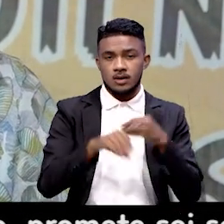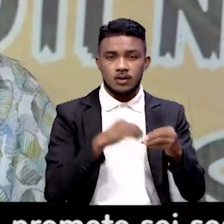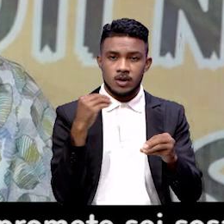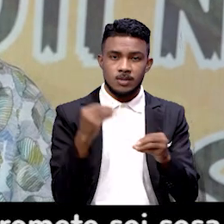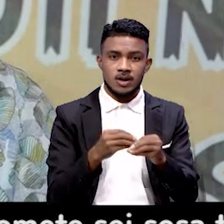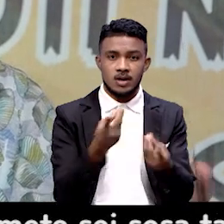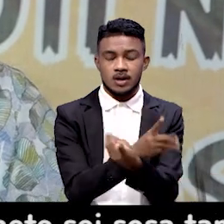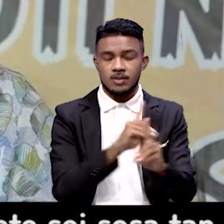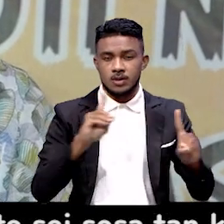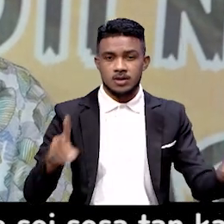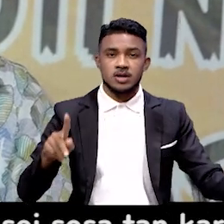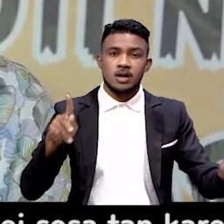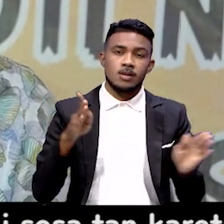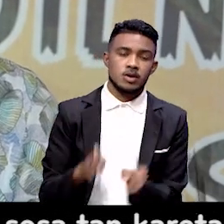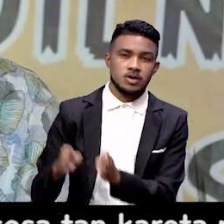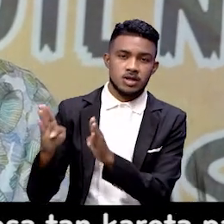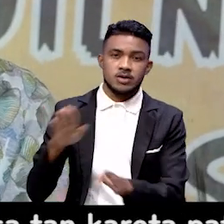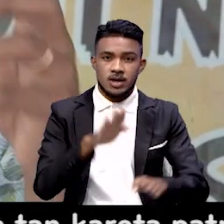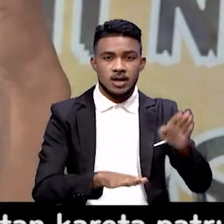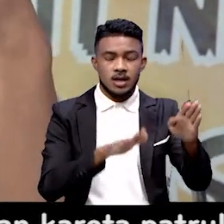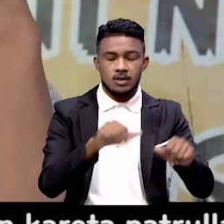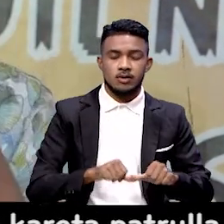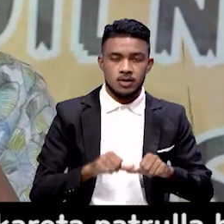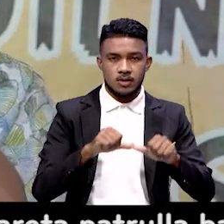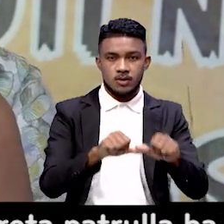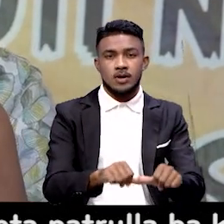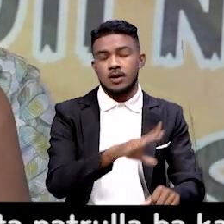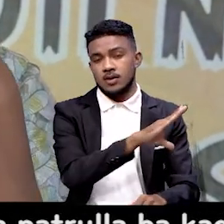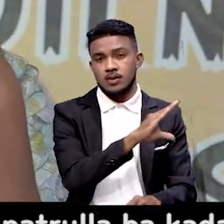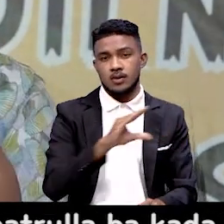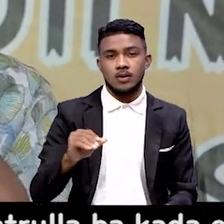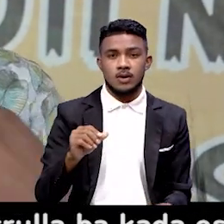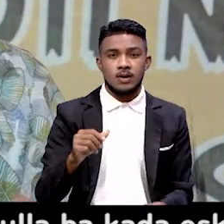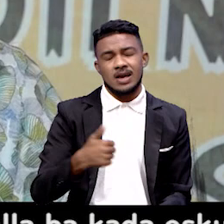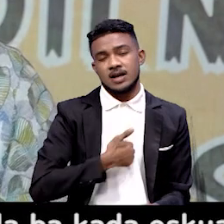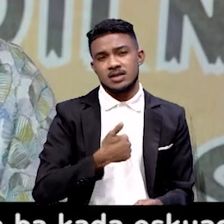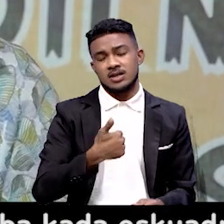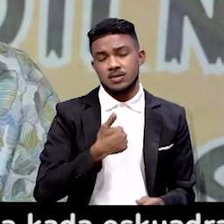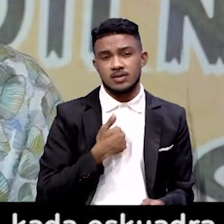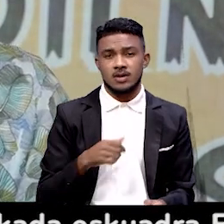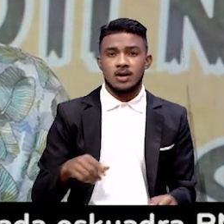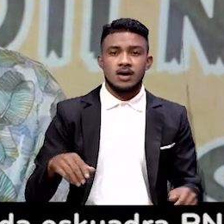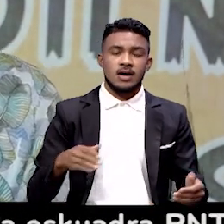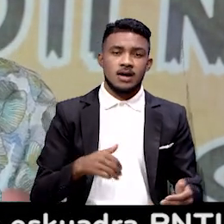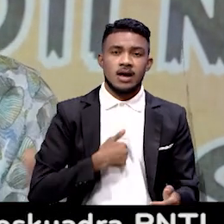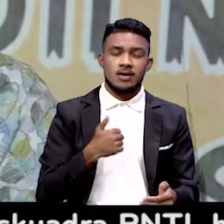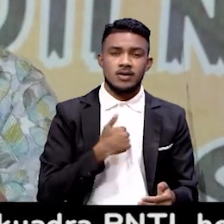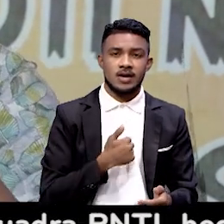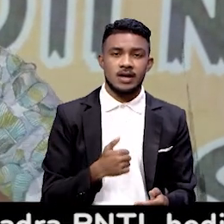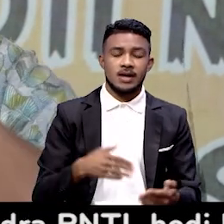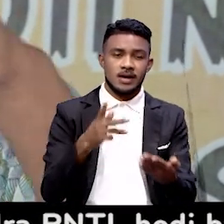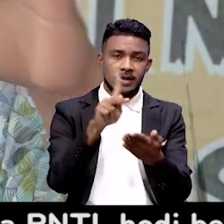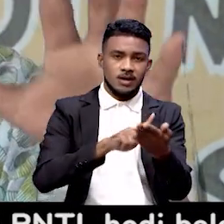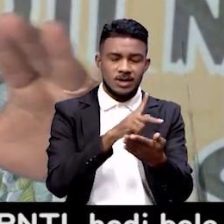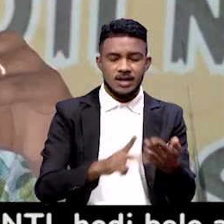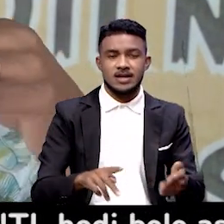mana dia kata proses ini lao. I em kondena asam kirim ita kondena kirim nela dia. Baibe,